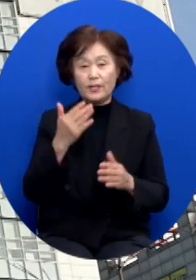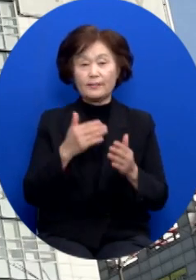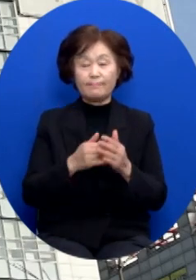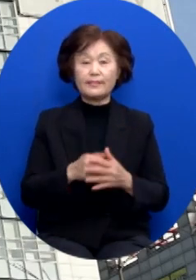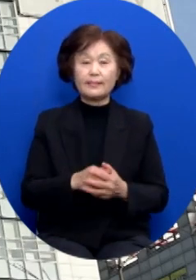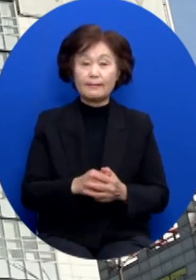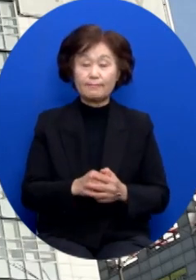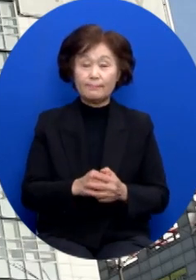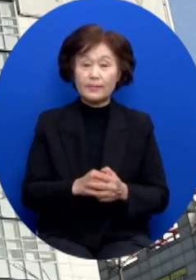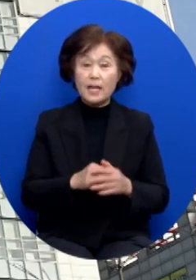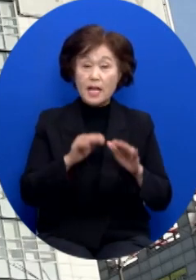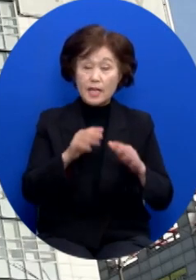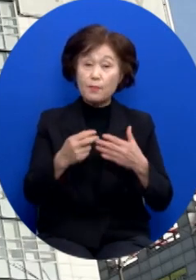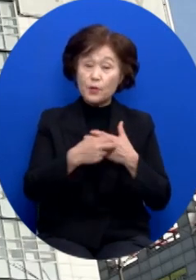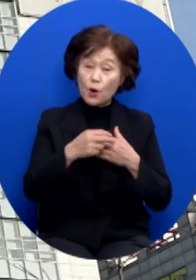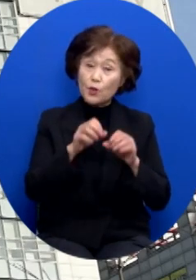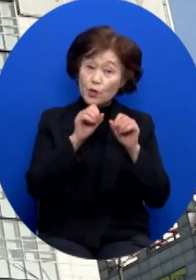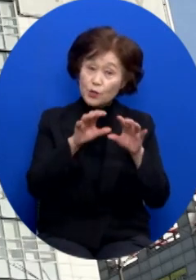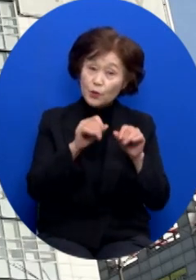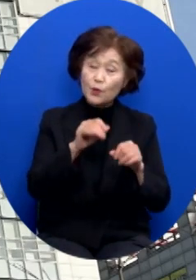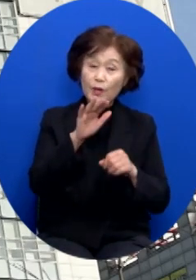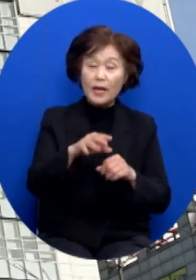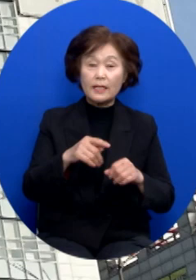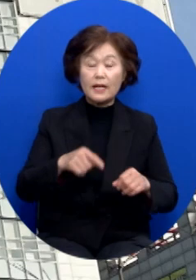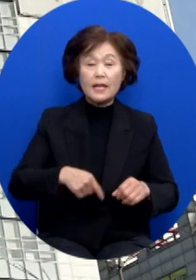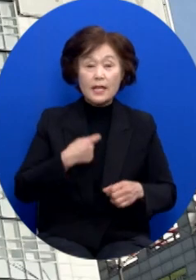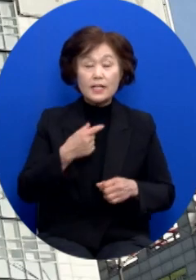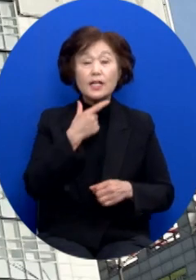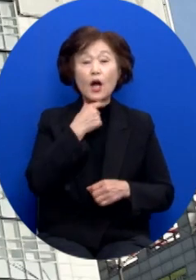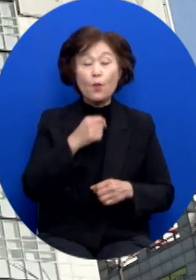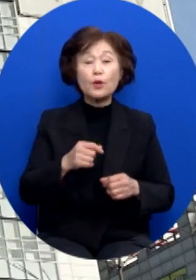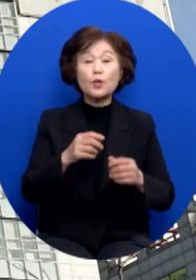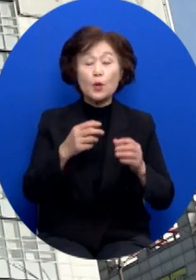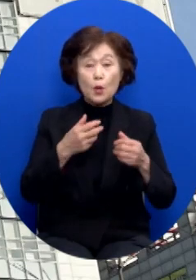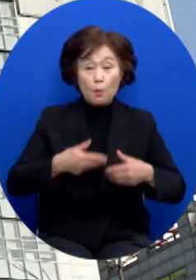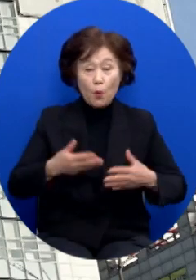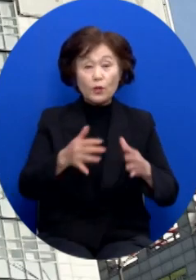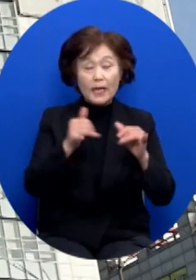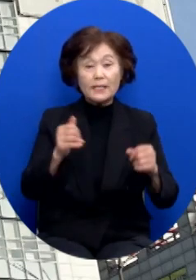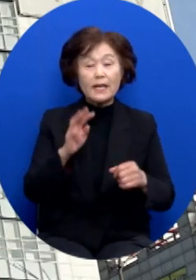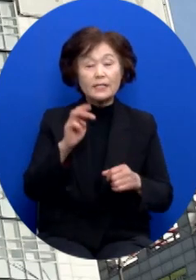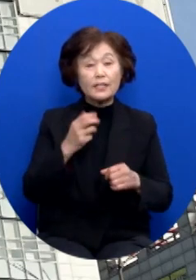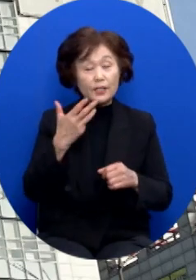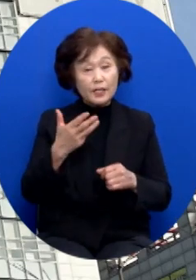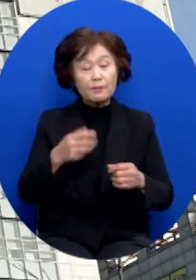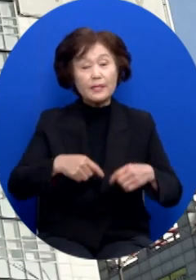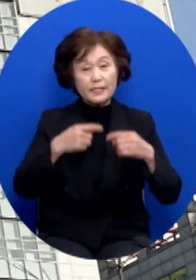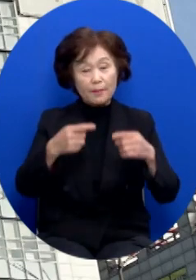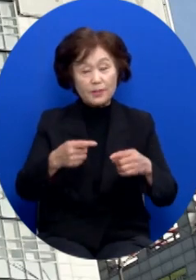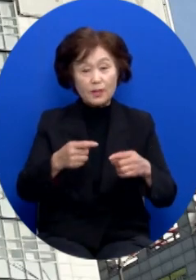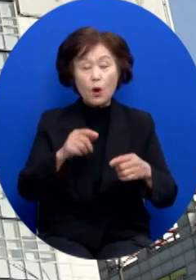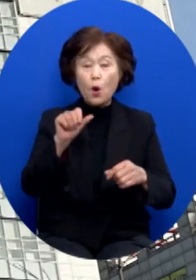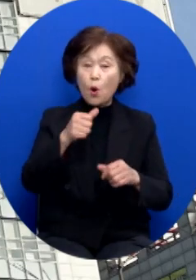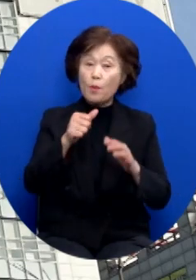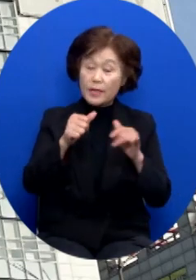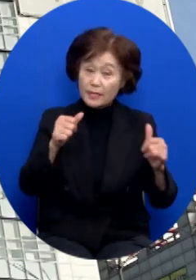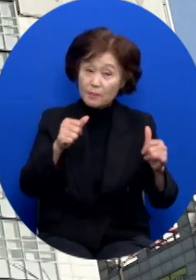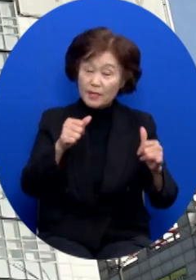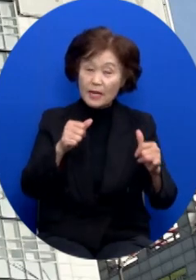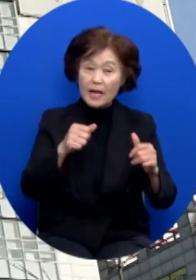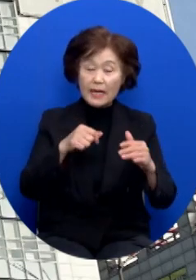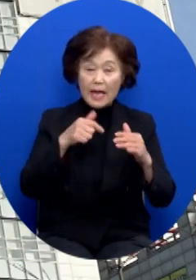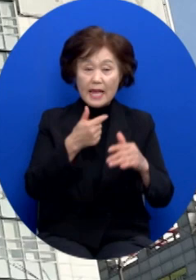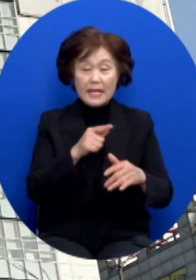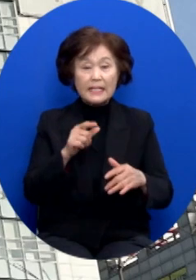진행했습니다. 이번 의료선교에는 자원봉사자 총 38명이 참여해 지역 주민 500여 명에게 내과를